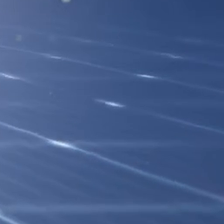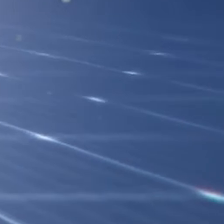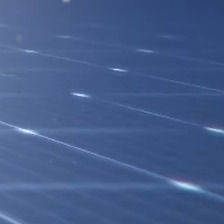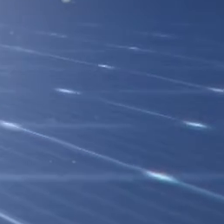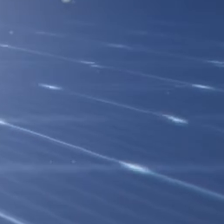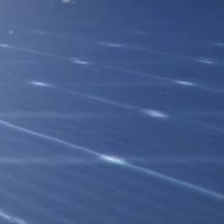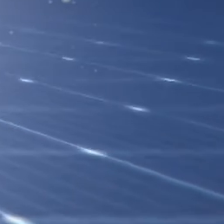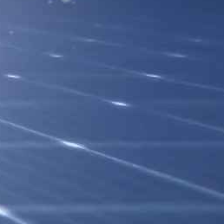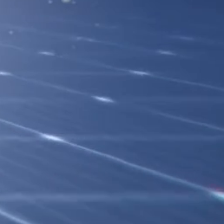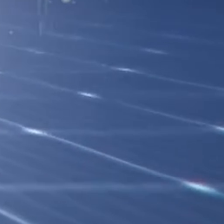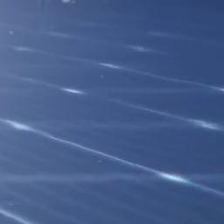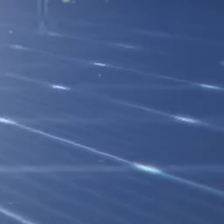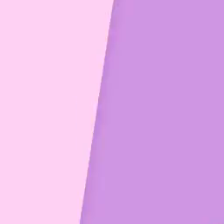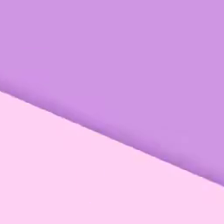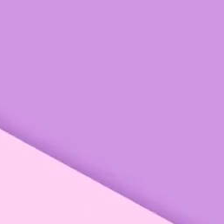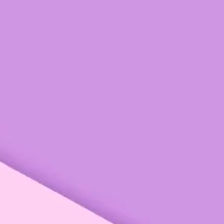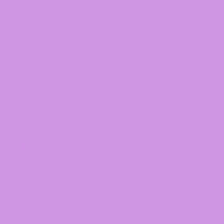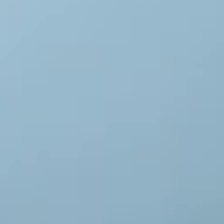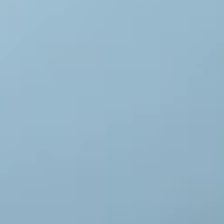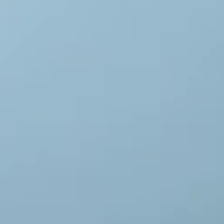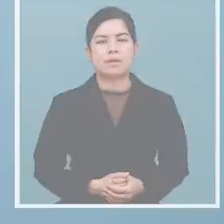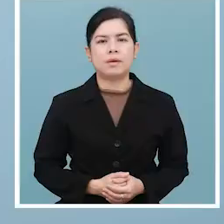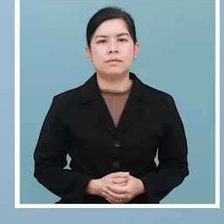สนับสนุนโดยกทปส.